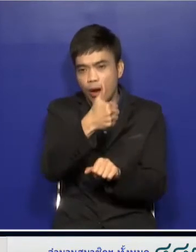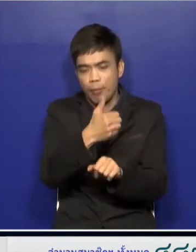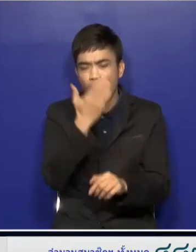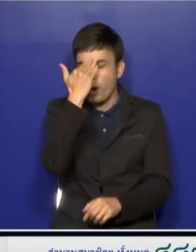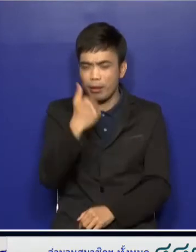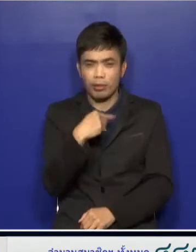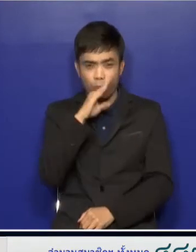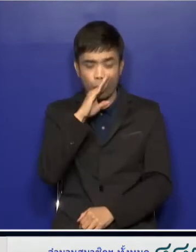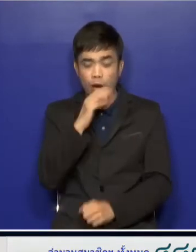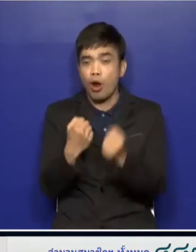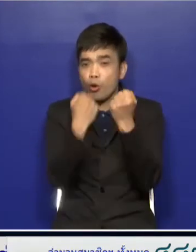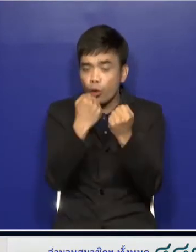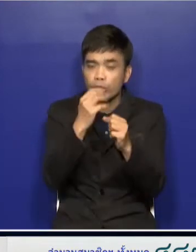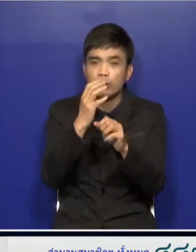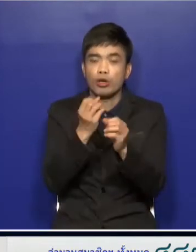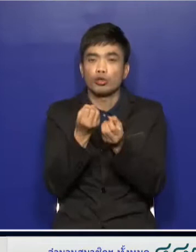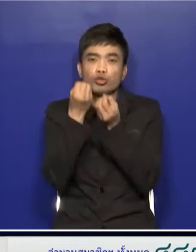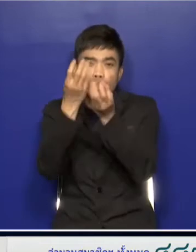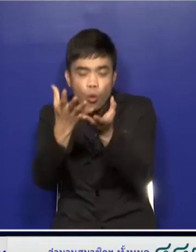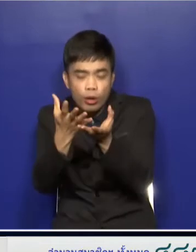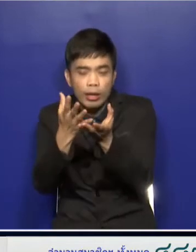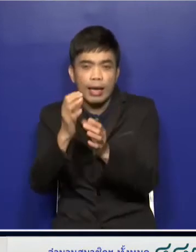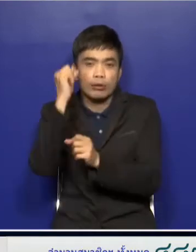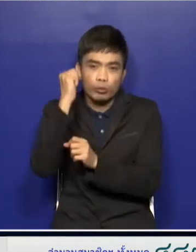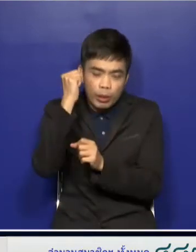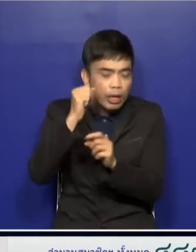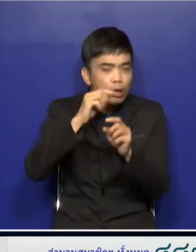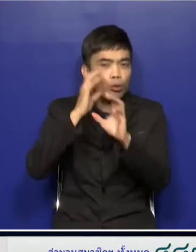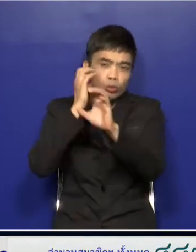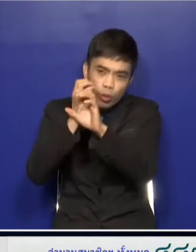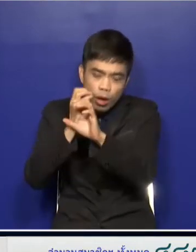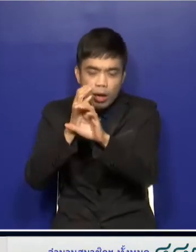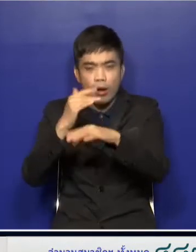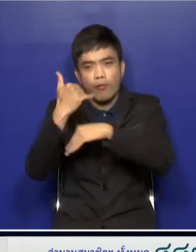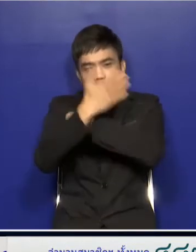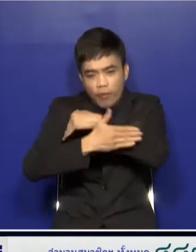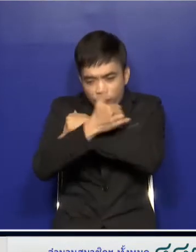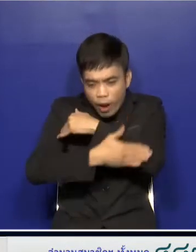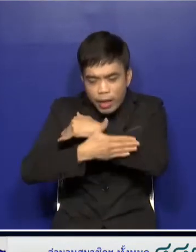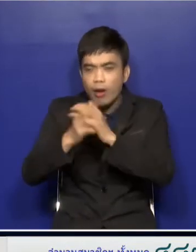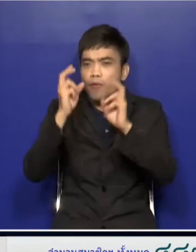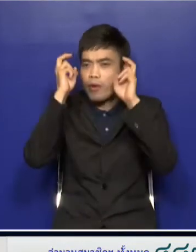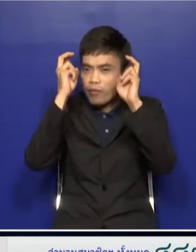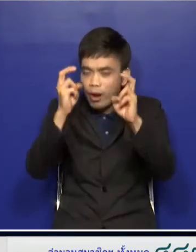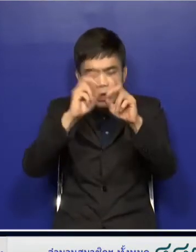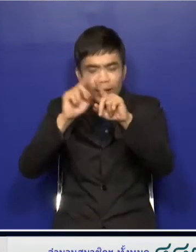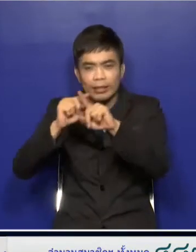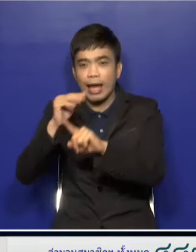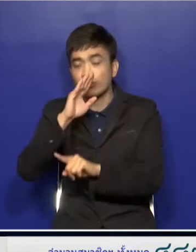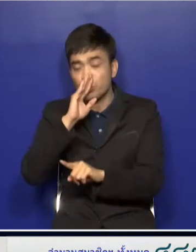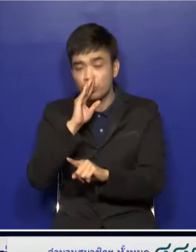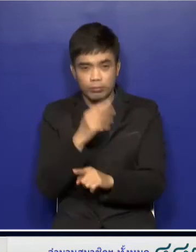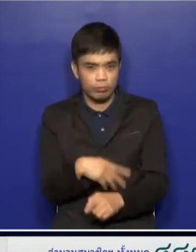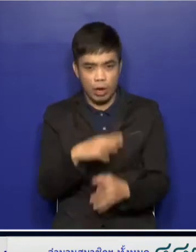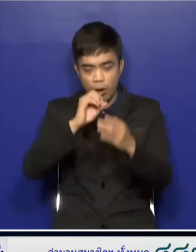ไม่รู้ว่าจะต้องไปยังไงมันไม่เหมือนที่เราอยู่กรุงเทพแล้วเราเดินออกไปเราเจอสถานีรถไฟใต้ดินสถานีรถไฟฟ้าเลยพอมันไม่มีความสะดวกสุดท้ายมันก็วน